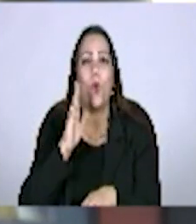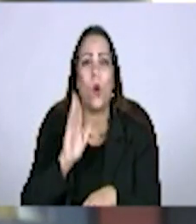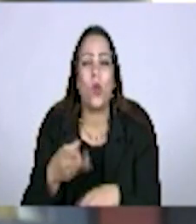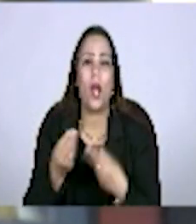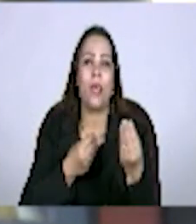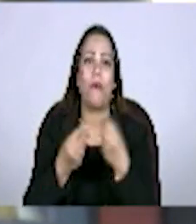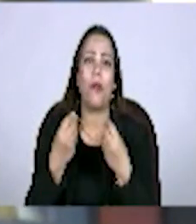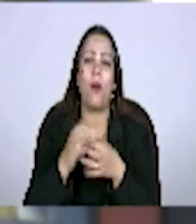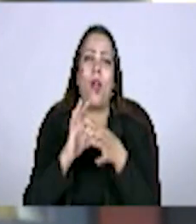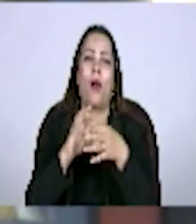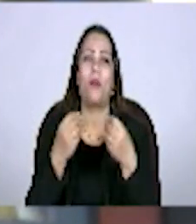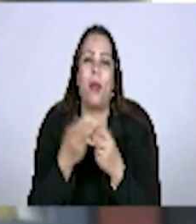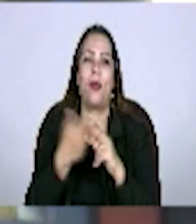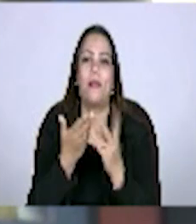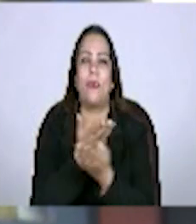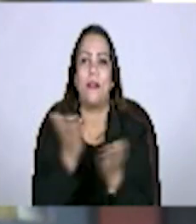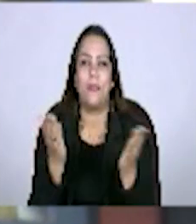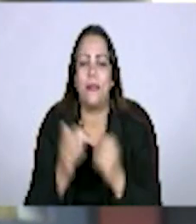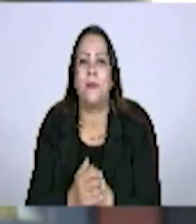التفاعل والعلاقات مع